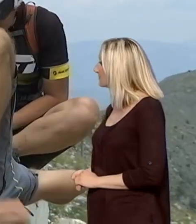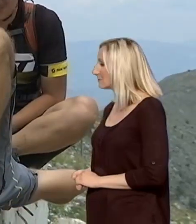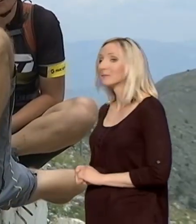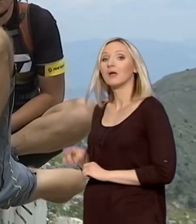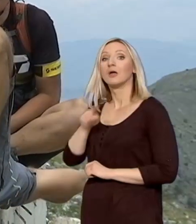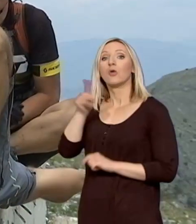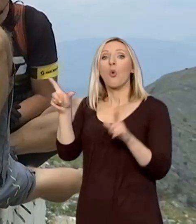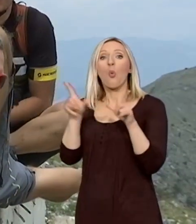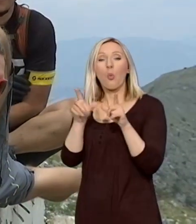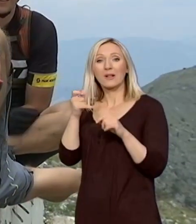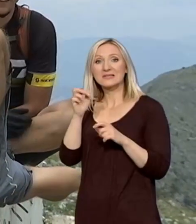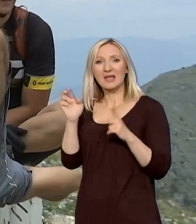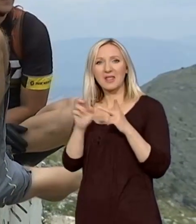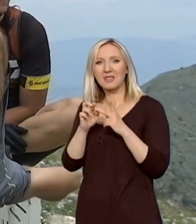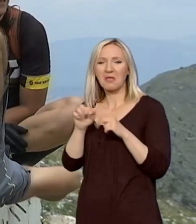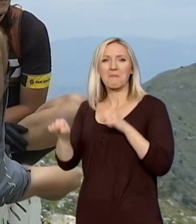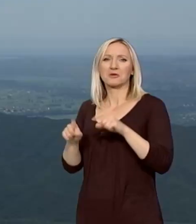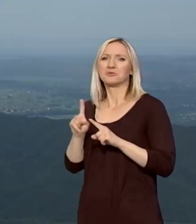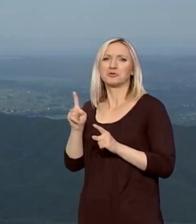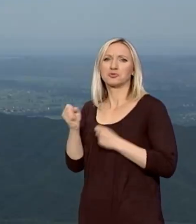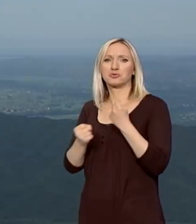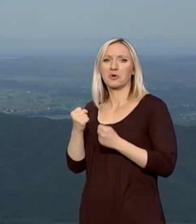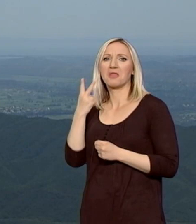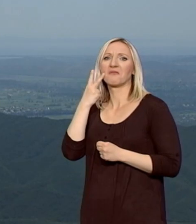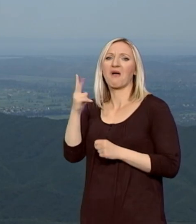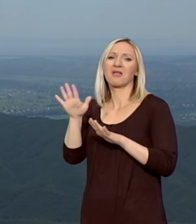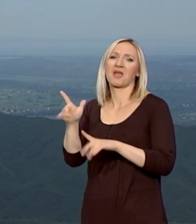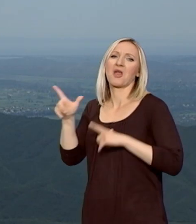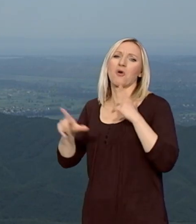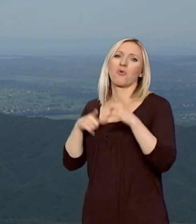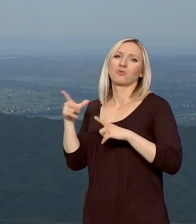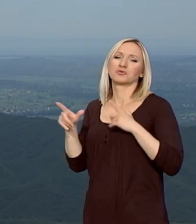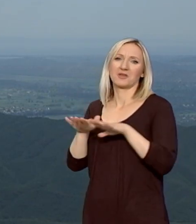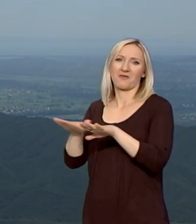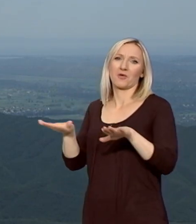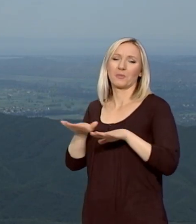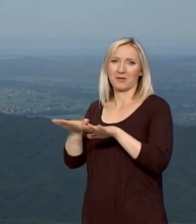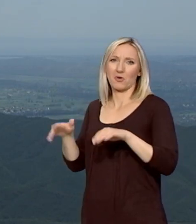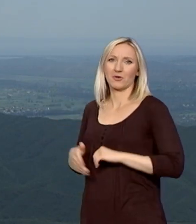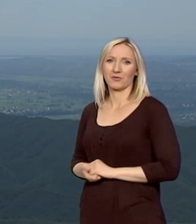Do Ulcinja maratonci nisu žurili. Imali su sledeća 2 dana da uživaju u primorju.